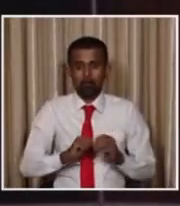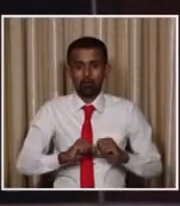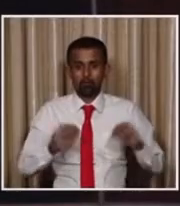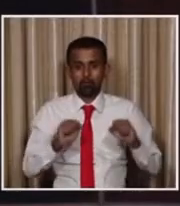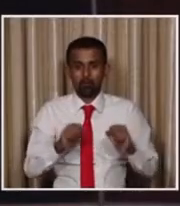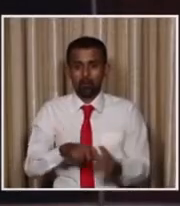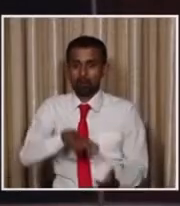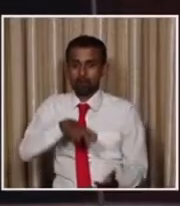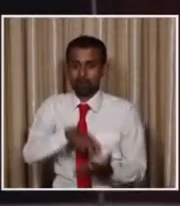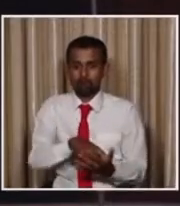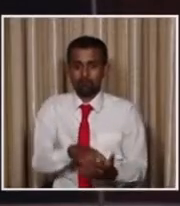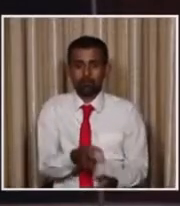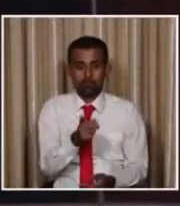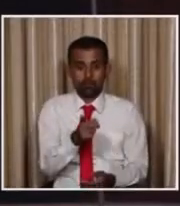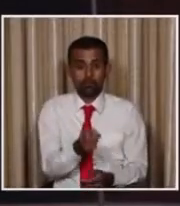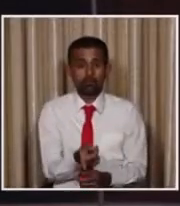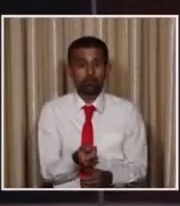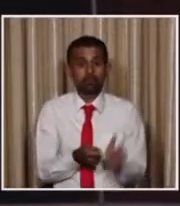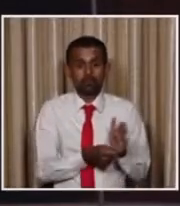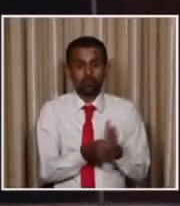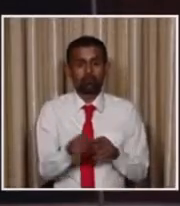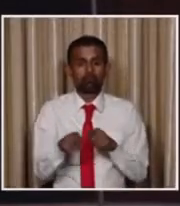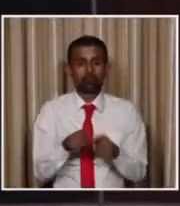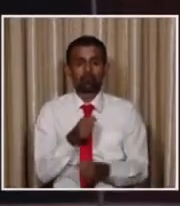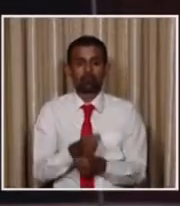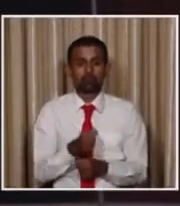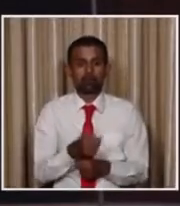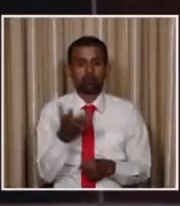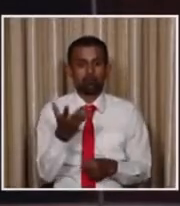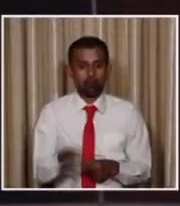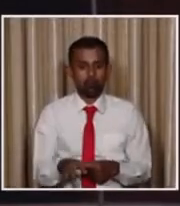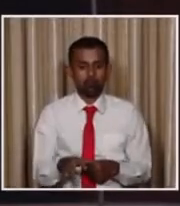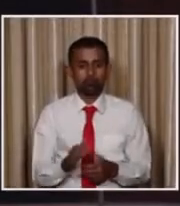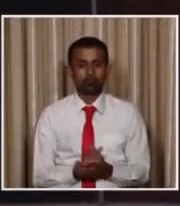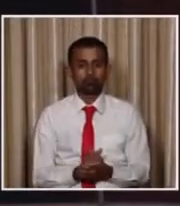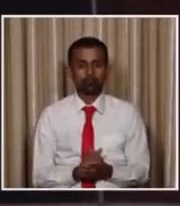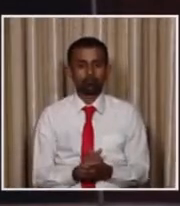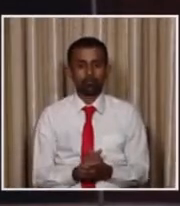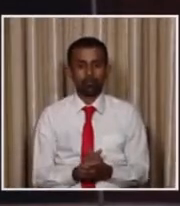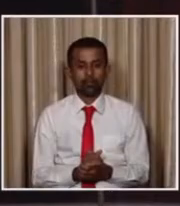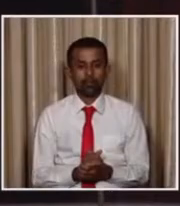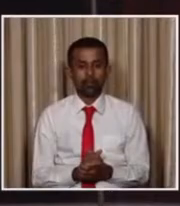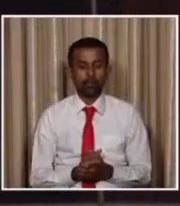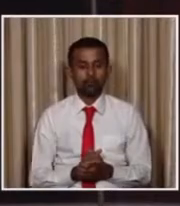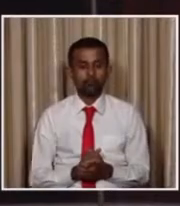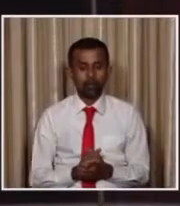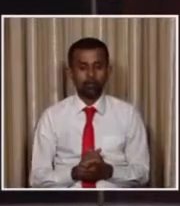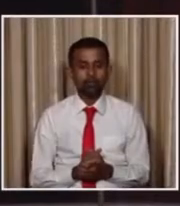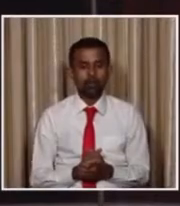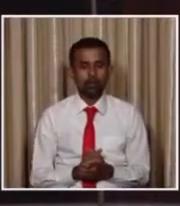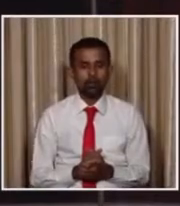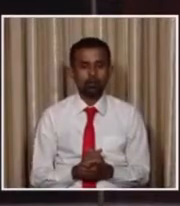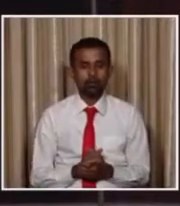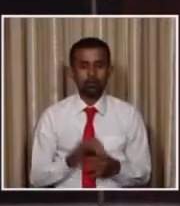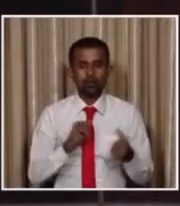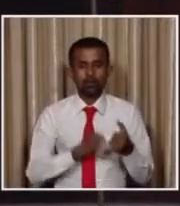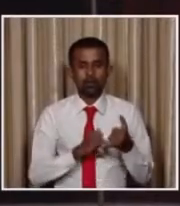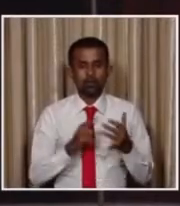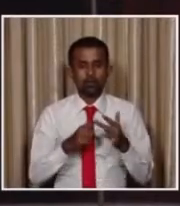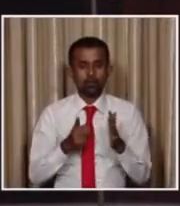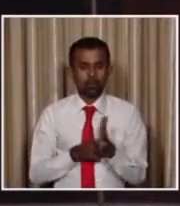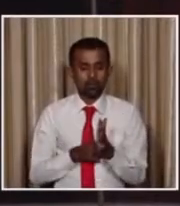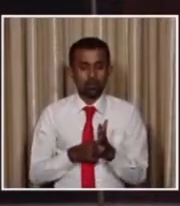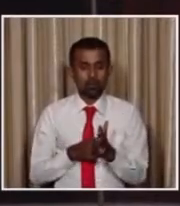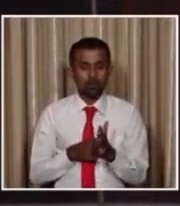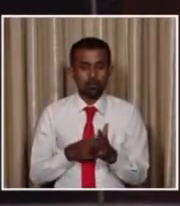තන ගස්සනවා කියලා චණ්ඩිකම තමයි ආණ්ඩුව පැත්තෙන් කළේ ගරු සභාපතිතුමනි. ඒ අවස්ථාවේදී අපේ සුසිල් ප්‍රේම ජාන්ත